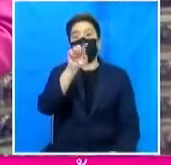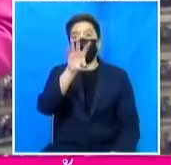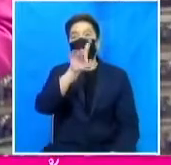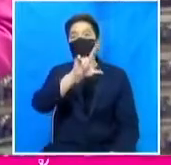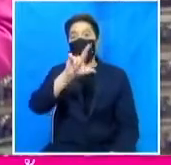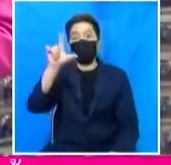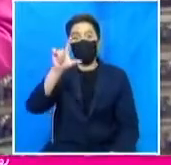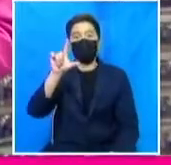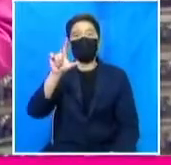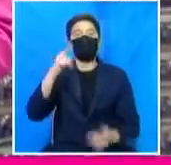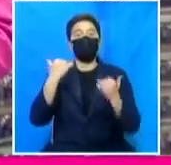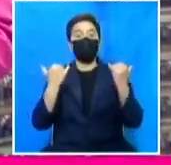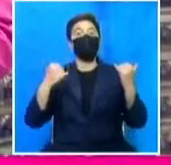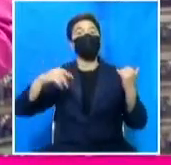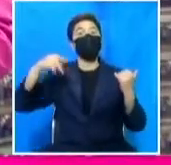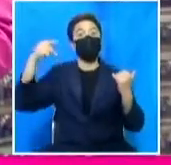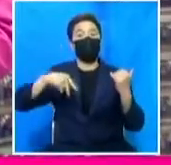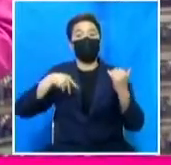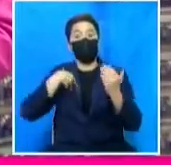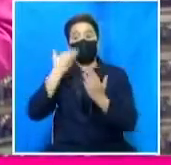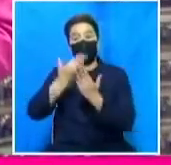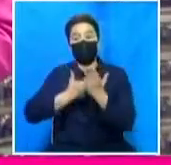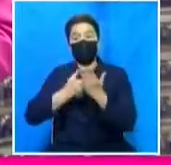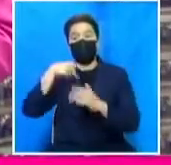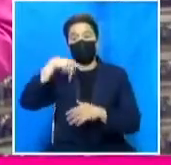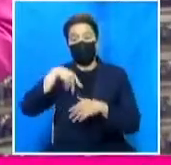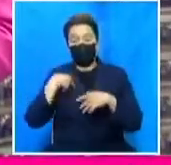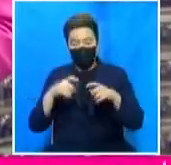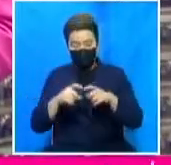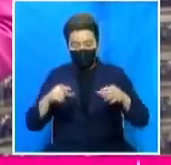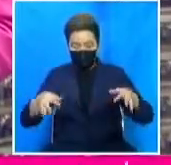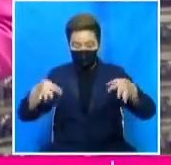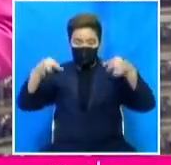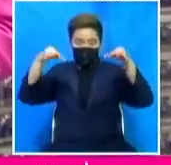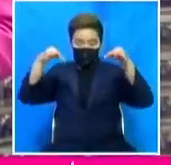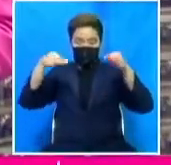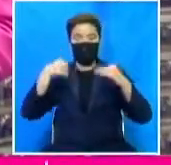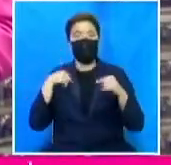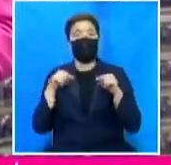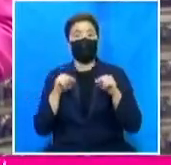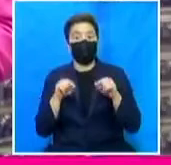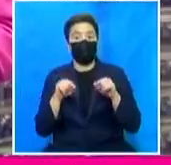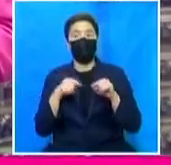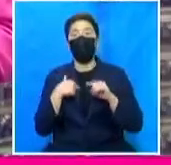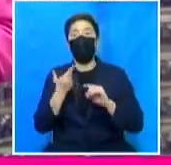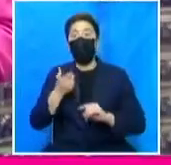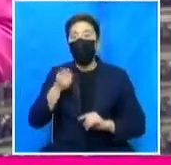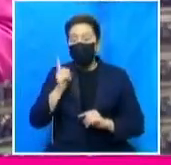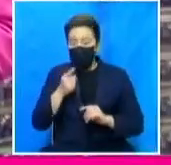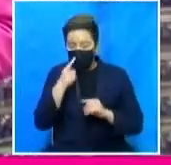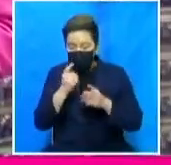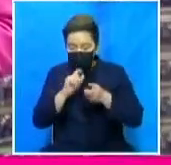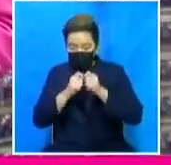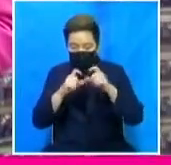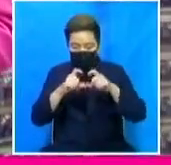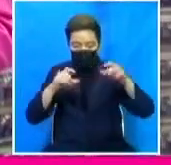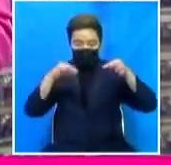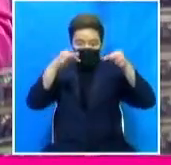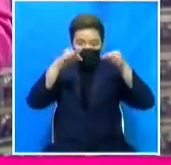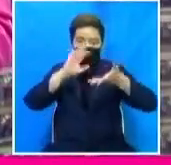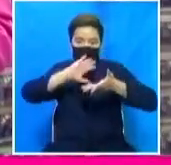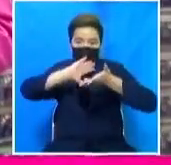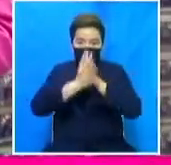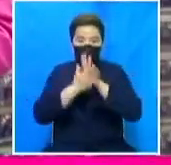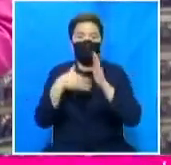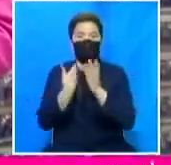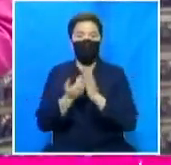บาทค่ะและสลากออมสินพิเศษแบบที่มีใบสลากทุกประเภทนะคะยังสามารถเปลี่ยนสลากออมสินให้เป็นเงิน